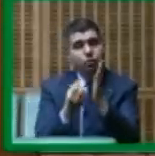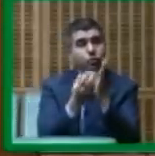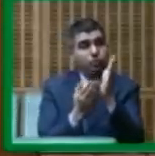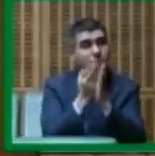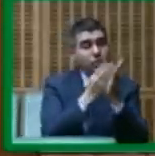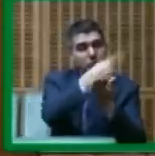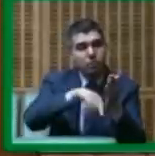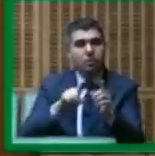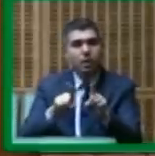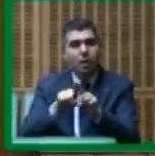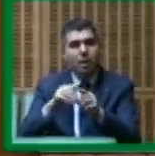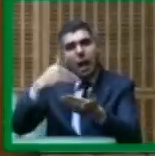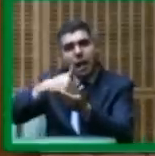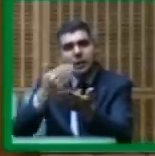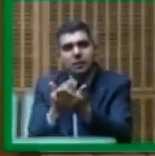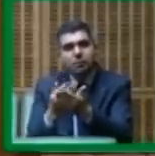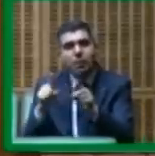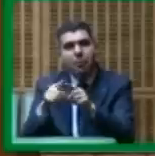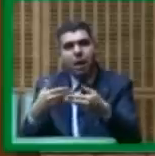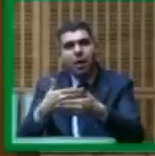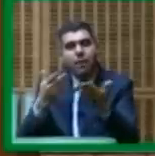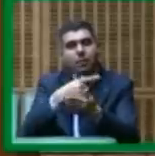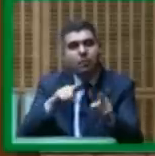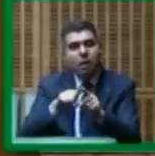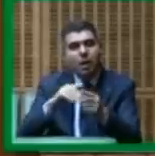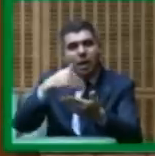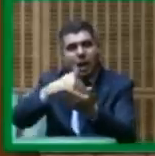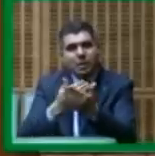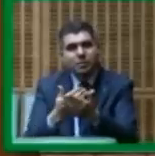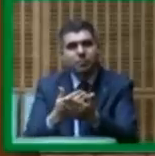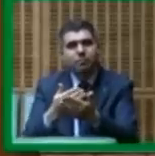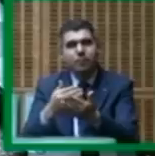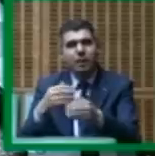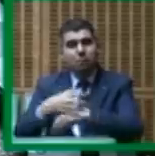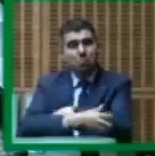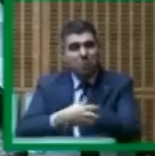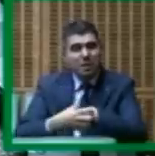ويكون ديك الساعات ما نتقاسموا. اما الا كنا غادي نتقاسموا البؤس لا.